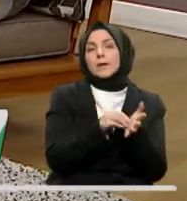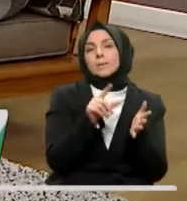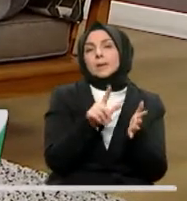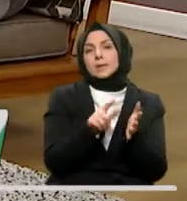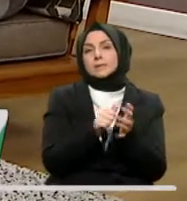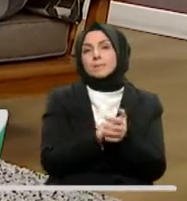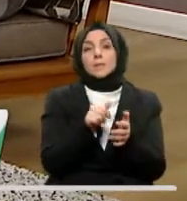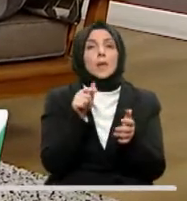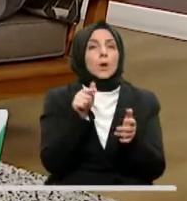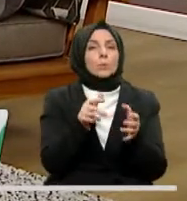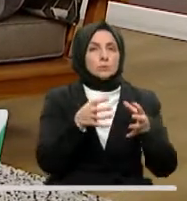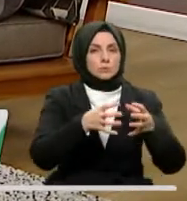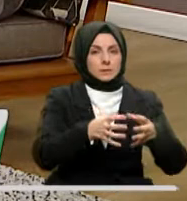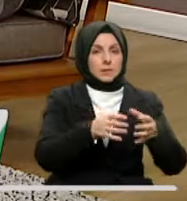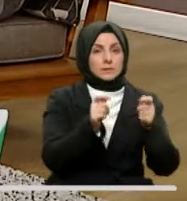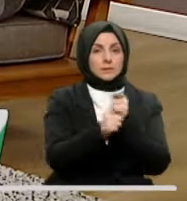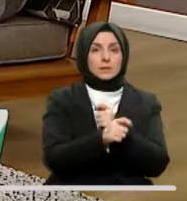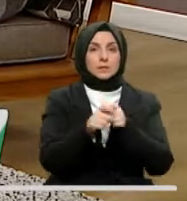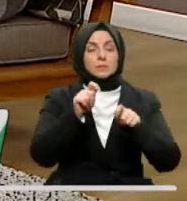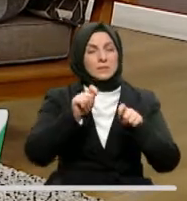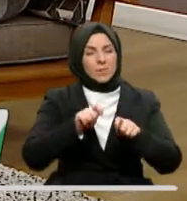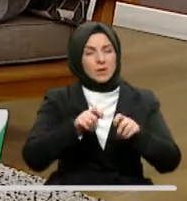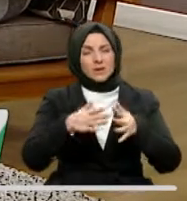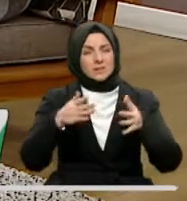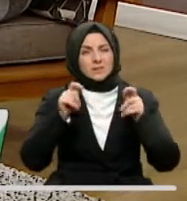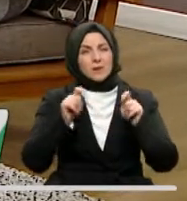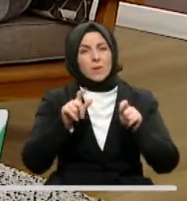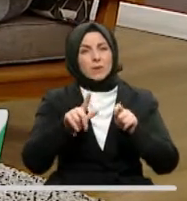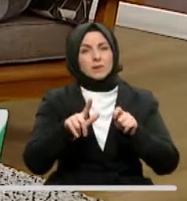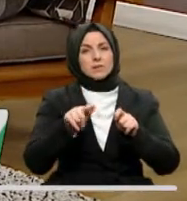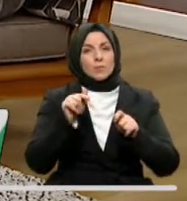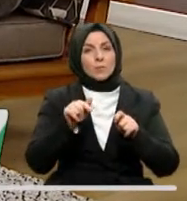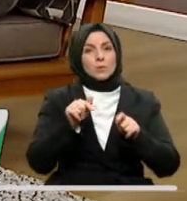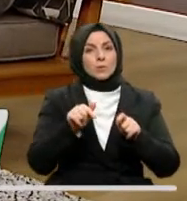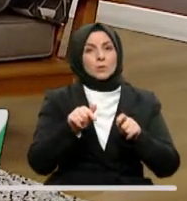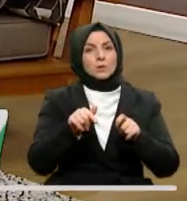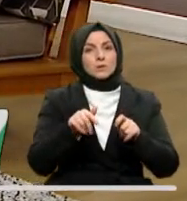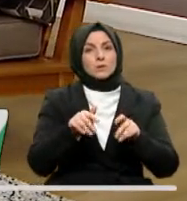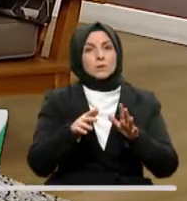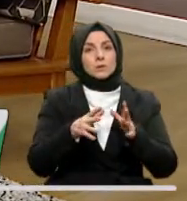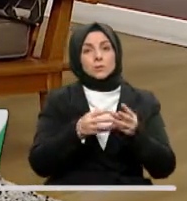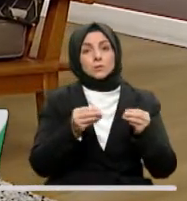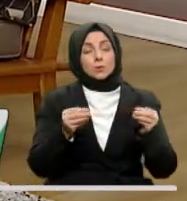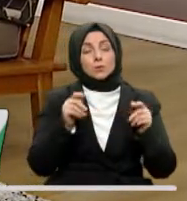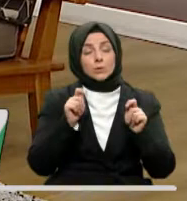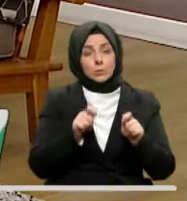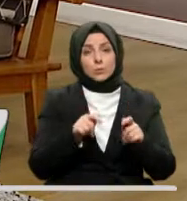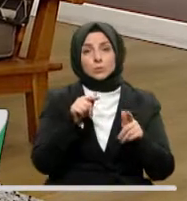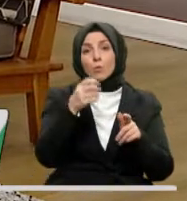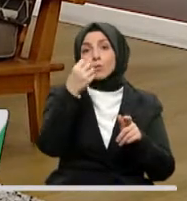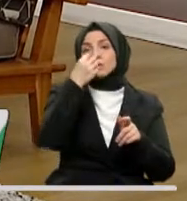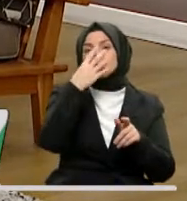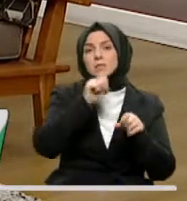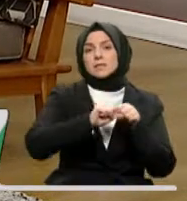yaparken saksı değişimi ve benzeri nasıl yapmalıyız Nasıl bir uygulama bu uygulamalarda çoğaltıyoruz Hani çiçeği zarar vermeden